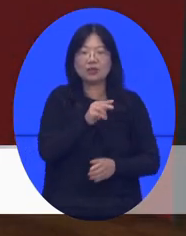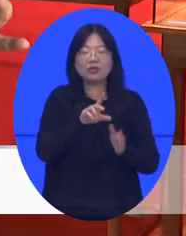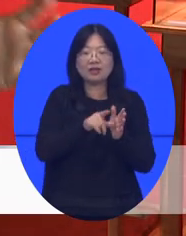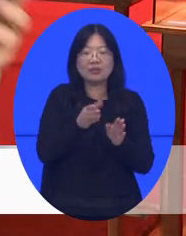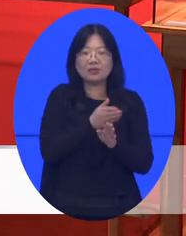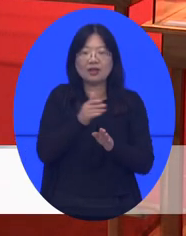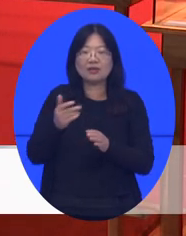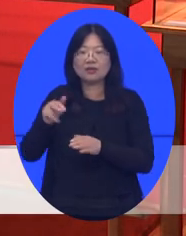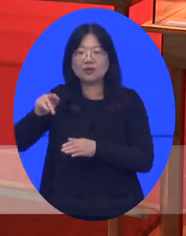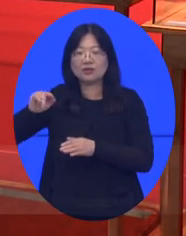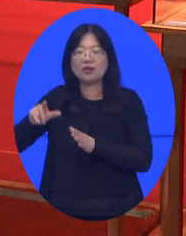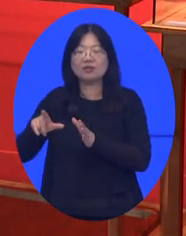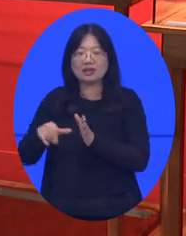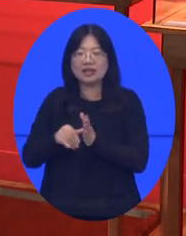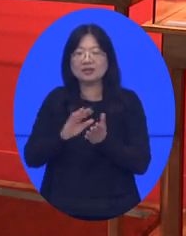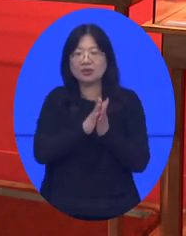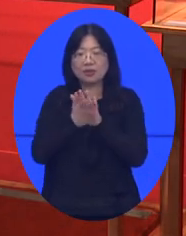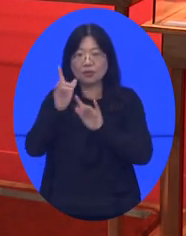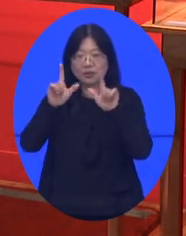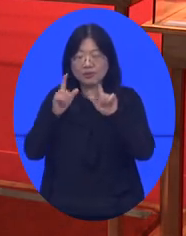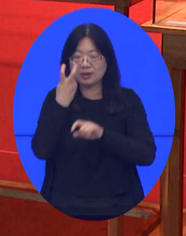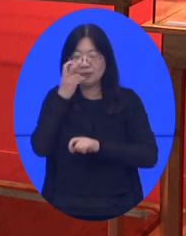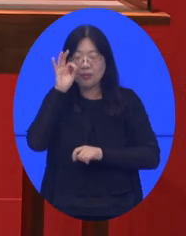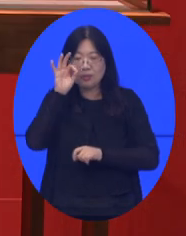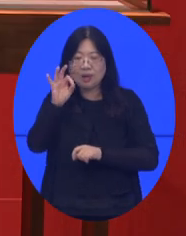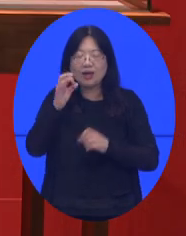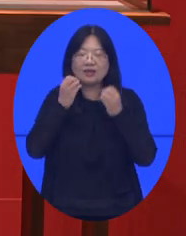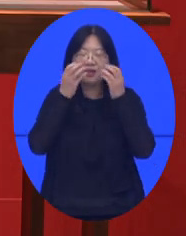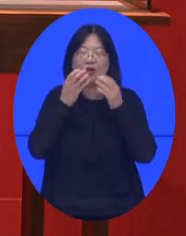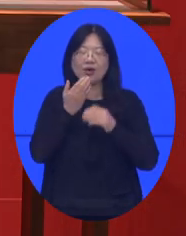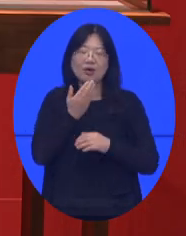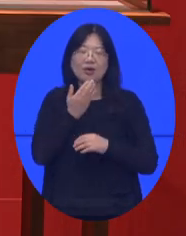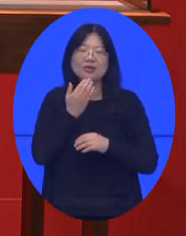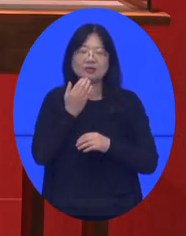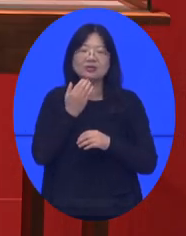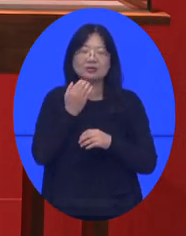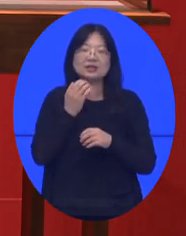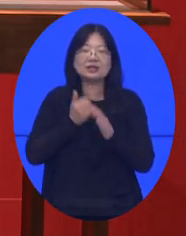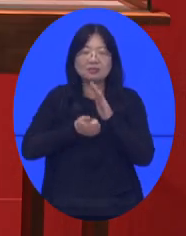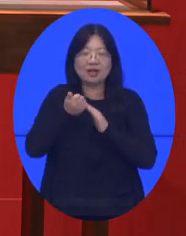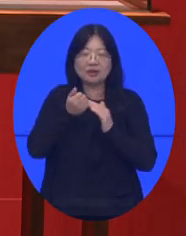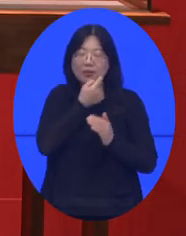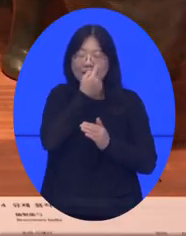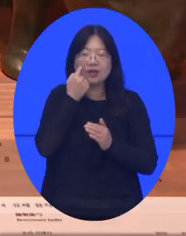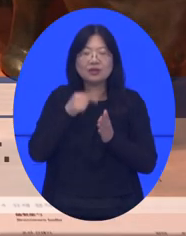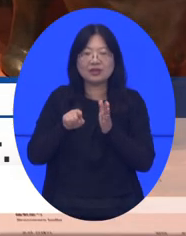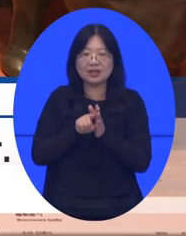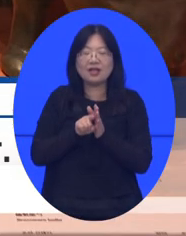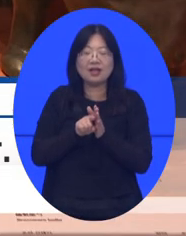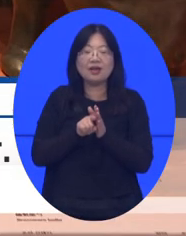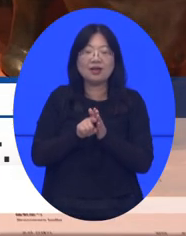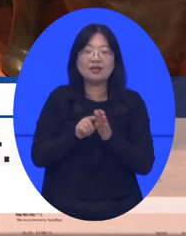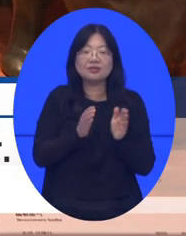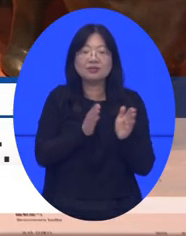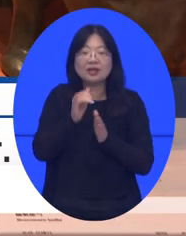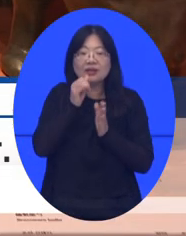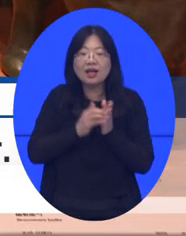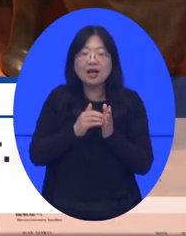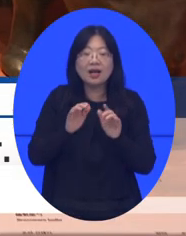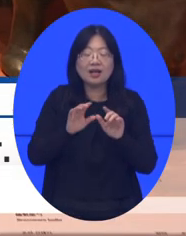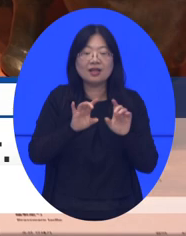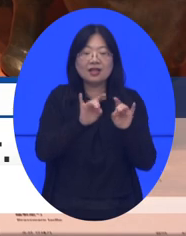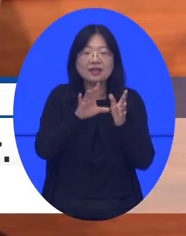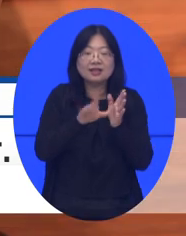조선까지 제기의 변화 모습을 살펴보며 새로운 가능성을 모색하고자 기획됐습니다. 각 시대를 반영해서